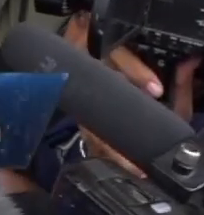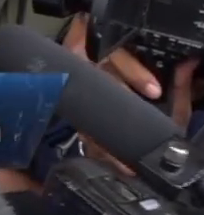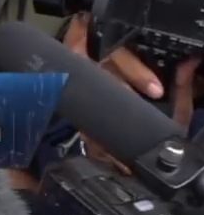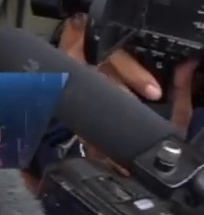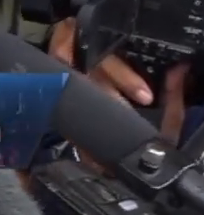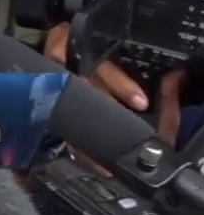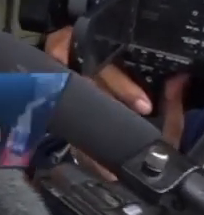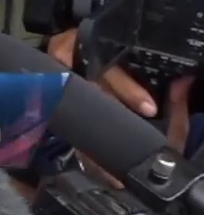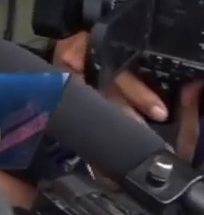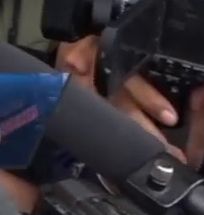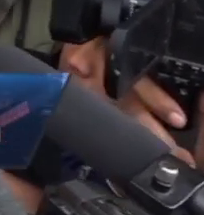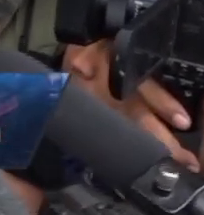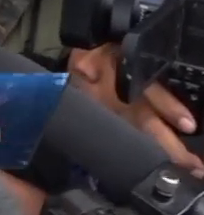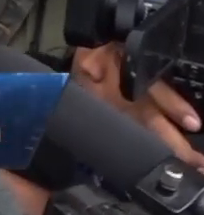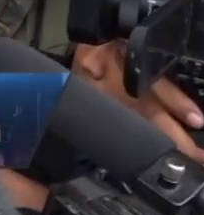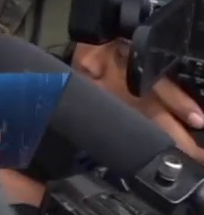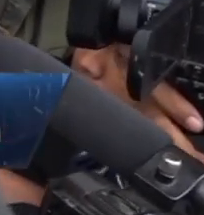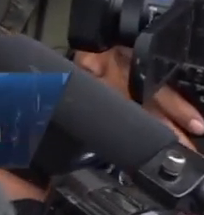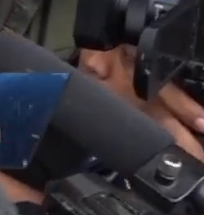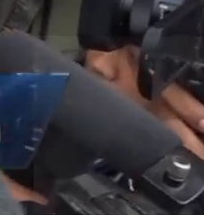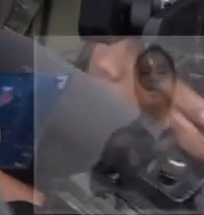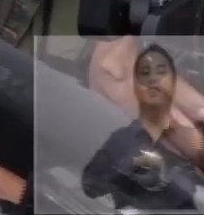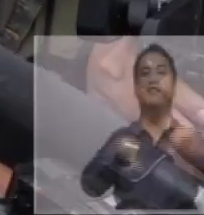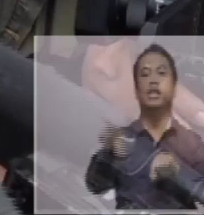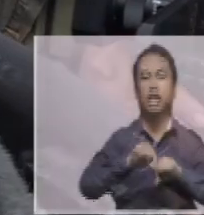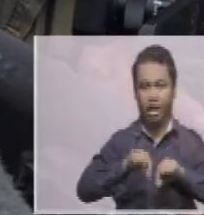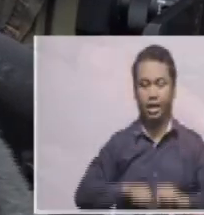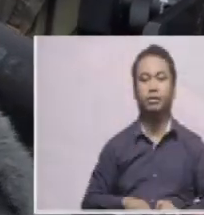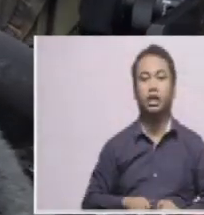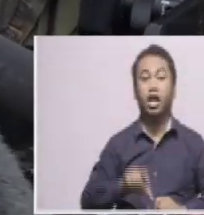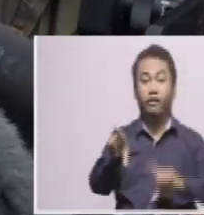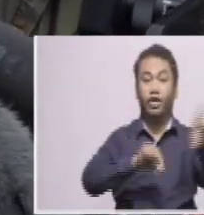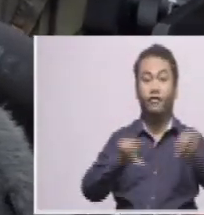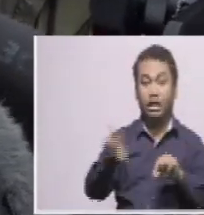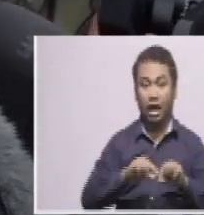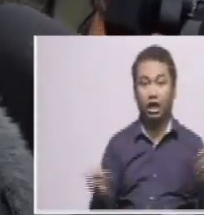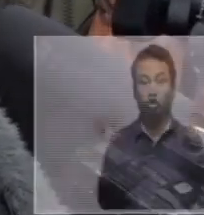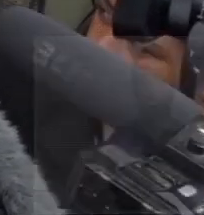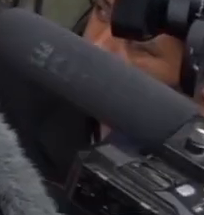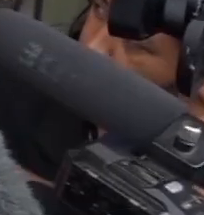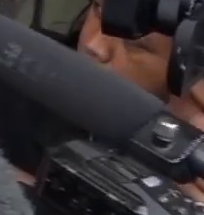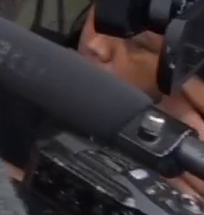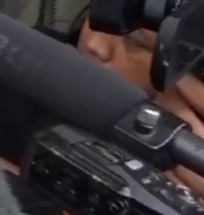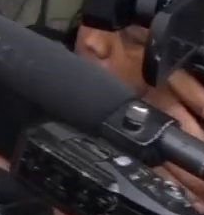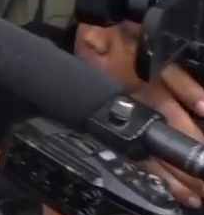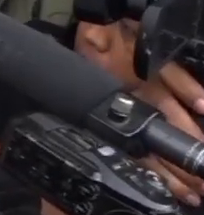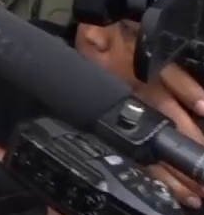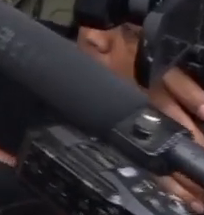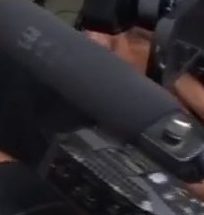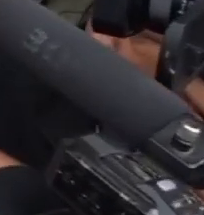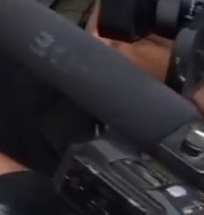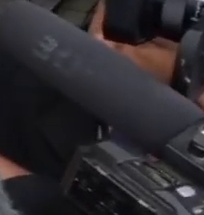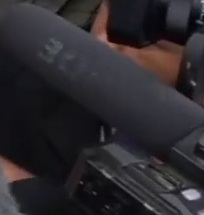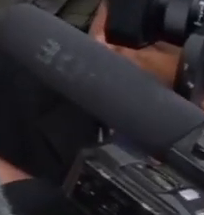androandroany amin'ny lafin'ny fifidianana satria izany fifidianana solombavam-bahoaka izany araka ny anarany hoe ny olona izay ho lany